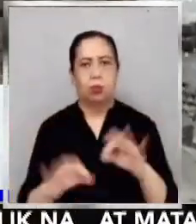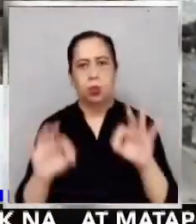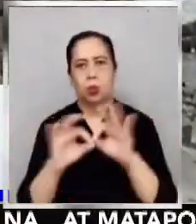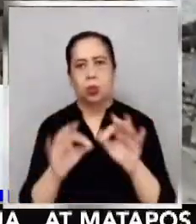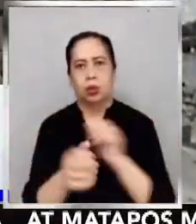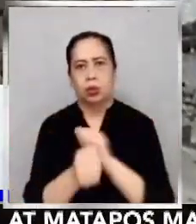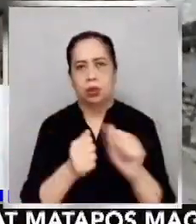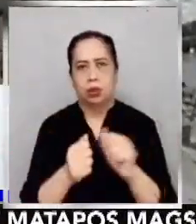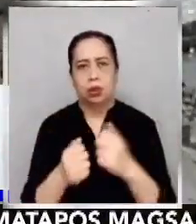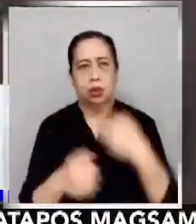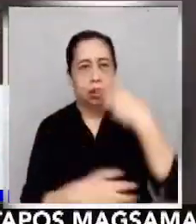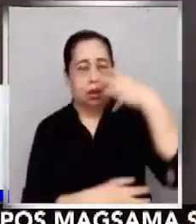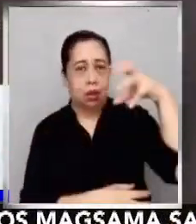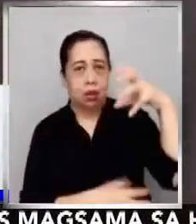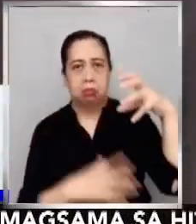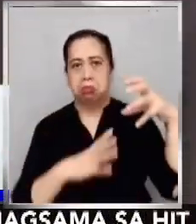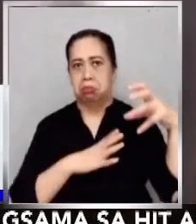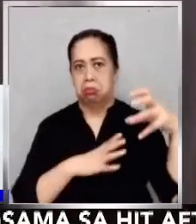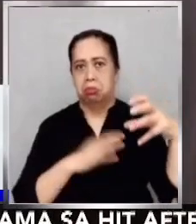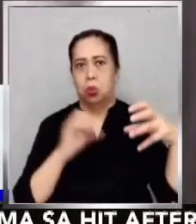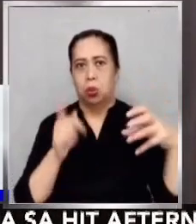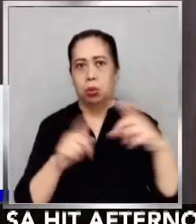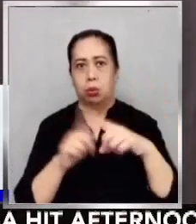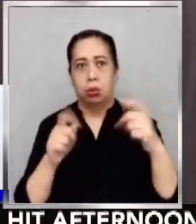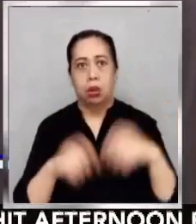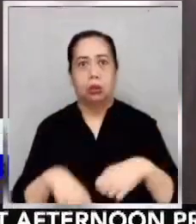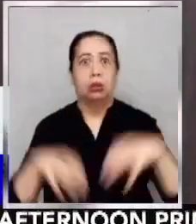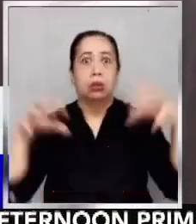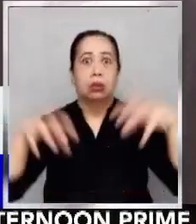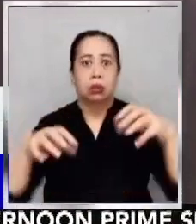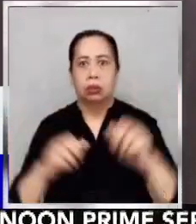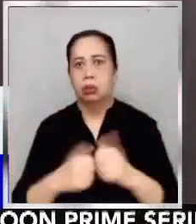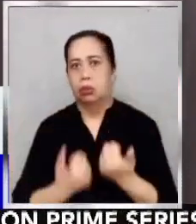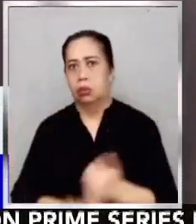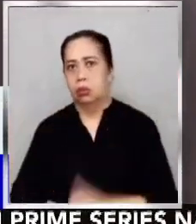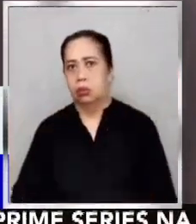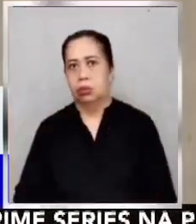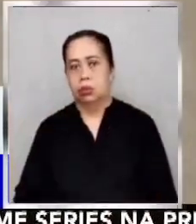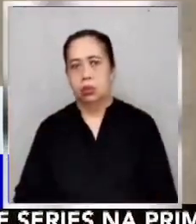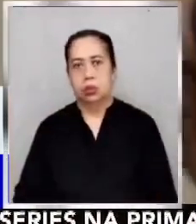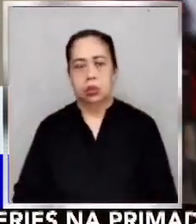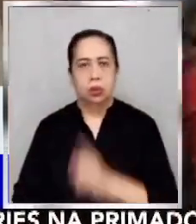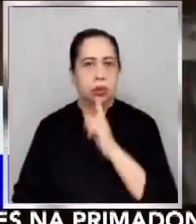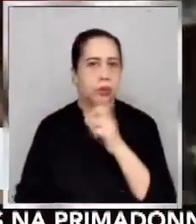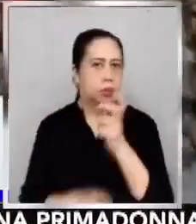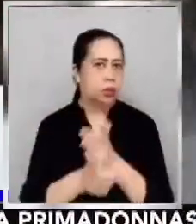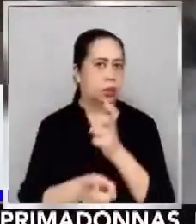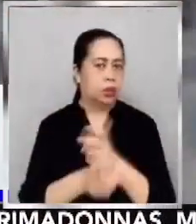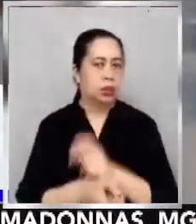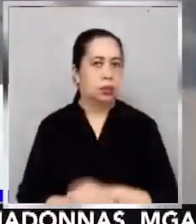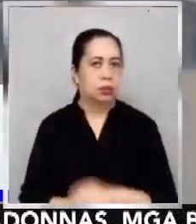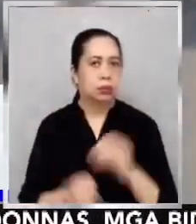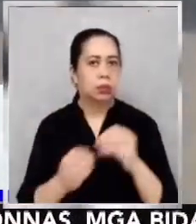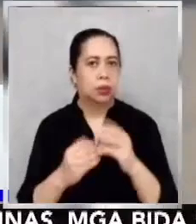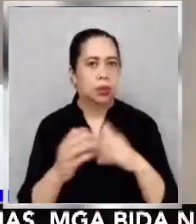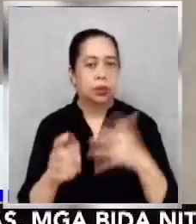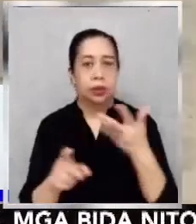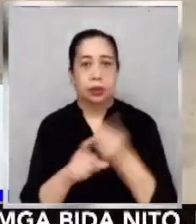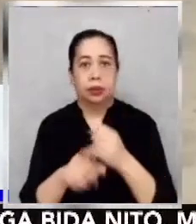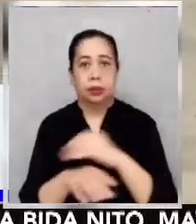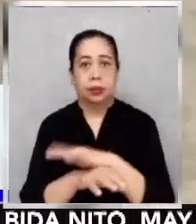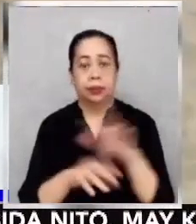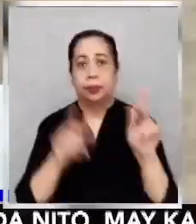tag-araw, okay lang. Pero pagdating ng tag-ulan, talagang mahirap po. Higit daw na apektado ang mga residenteng